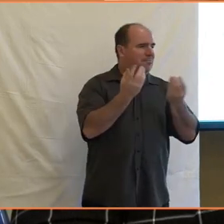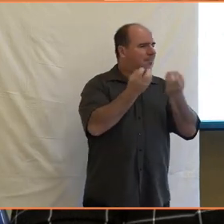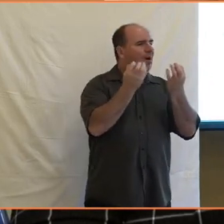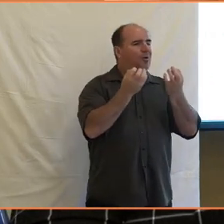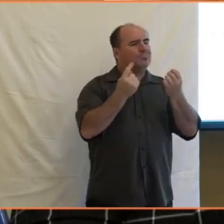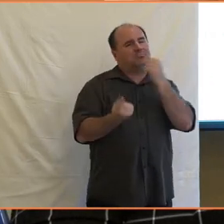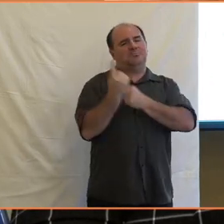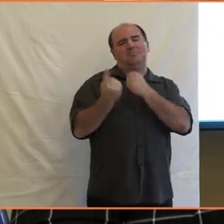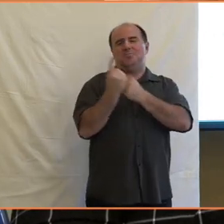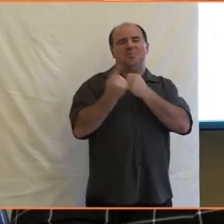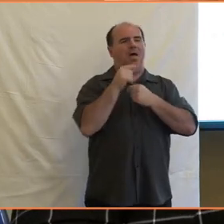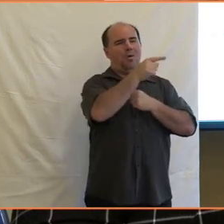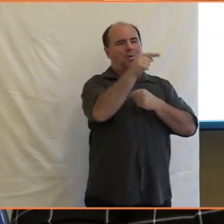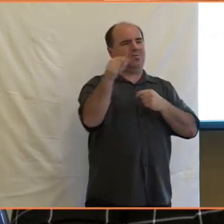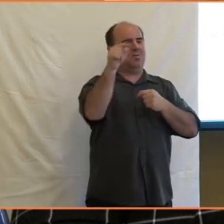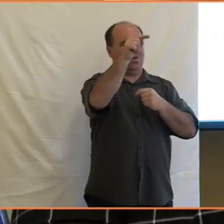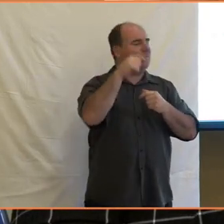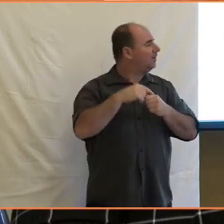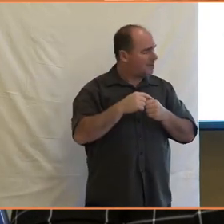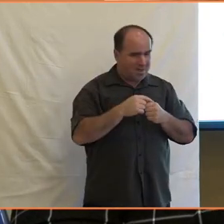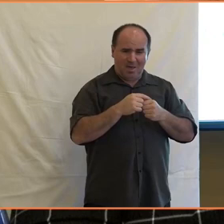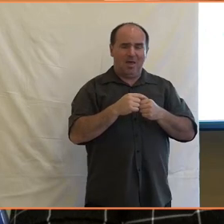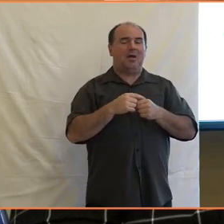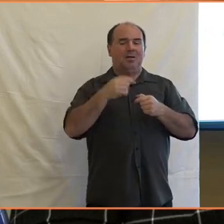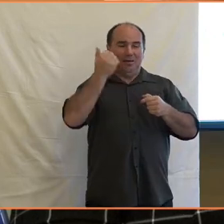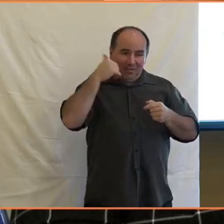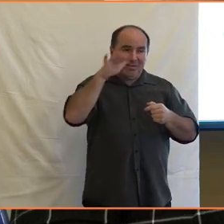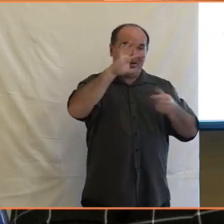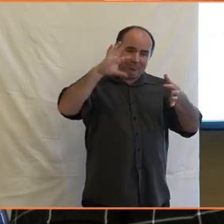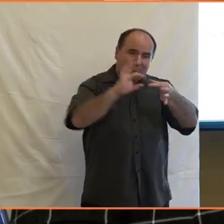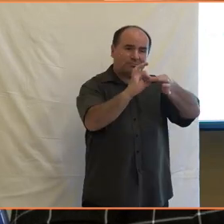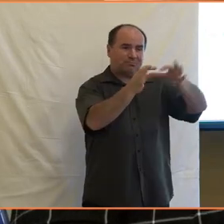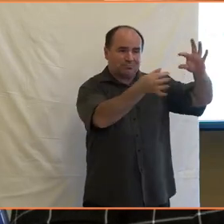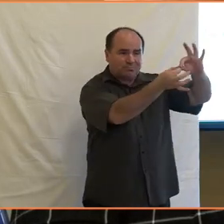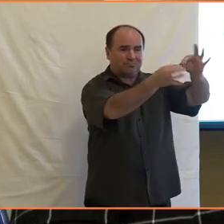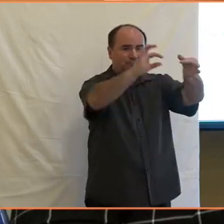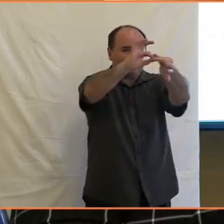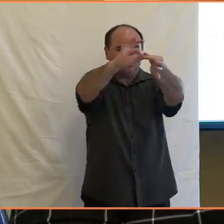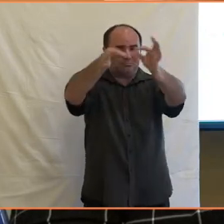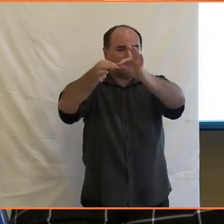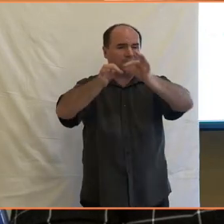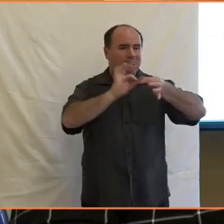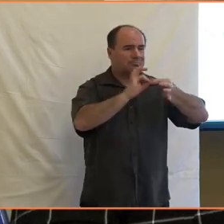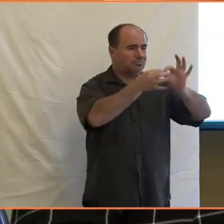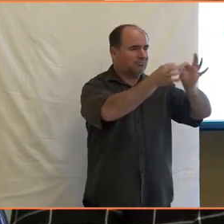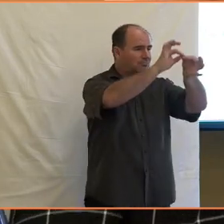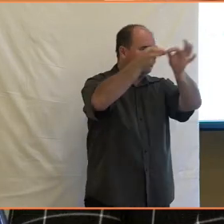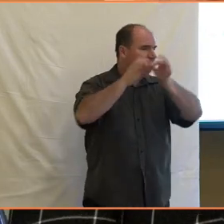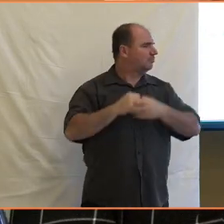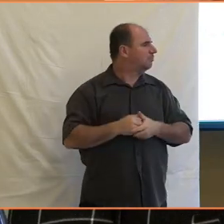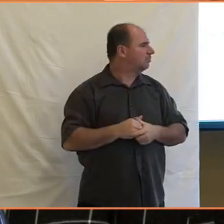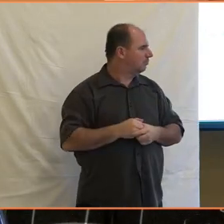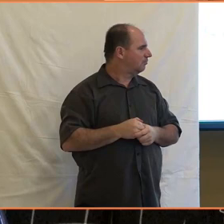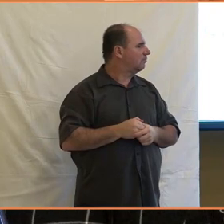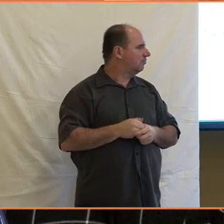jako se tomu děje při výběru respondentů ve výzkumu, ale jsou provázáni různě silnými vazbami informačními a různými